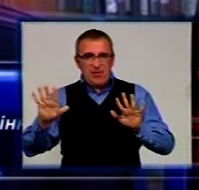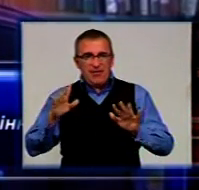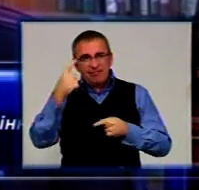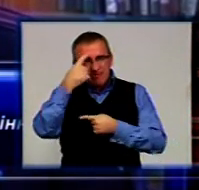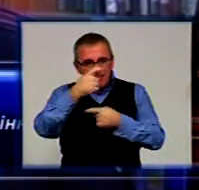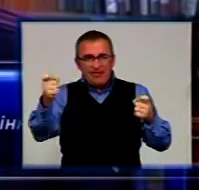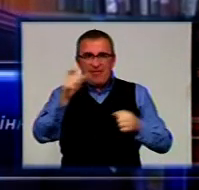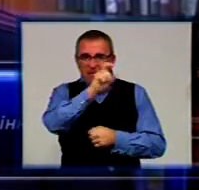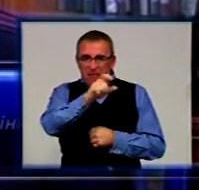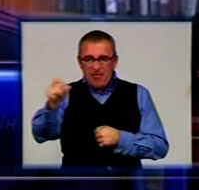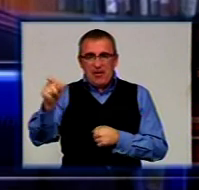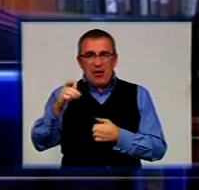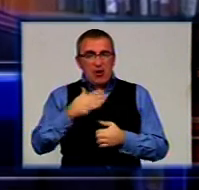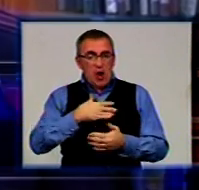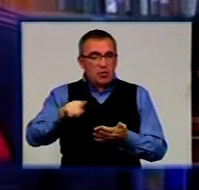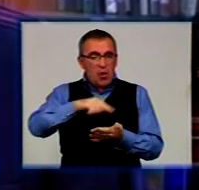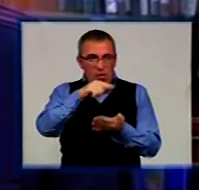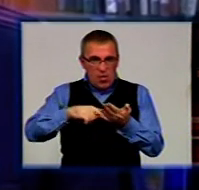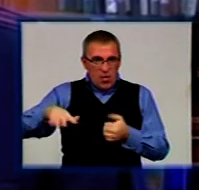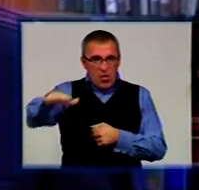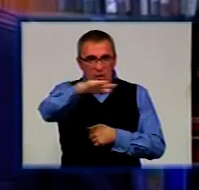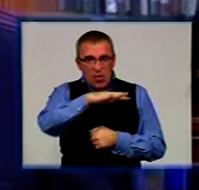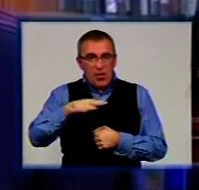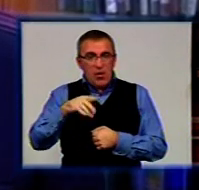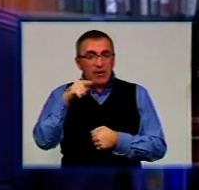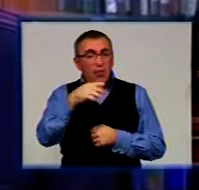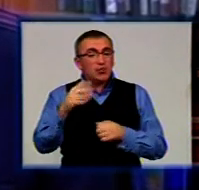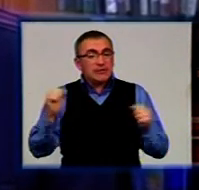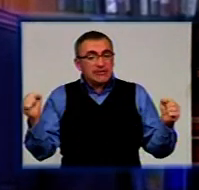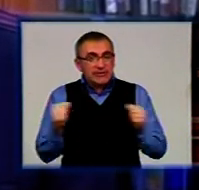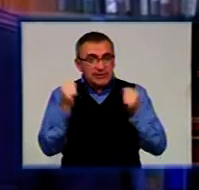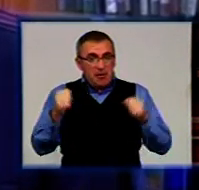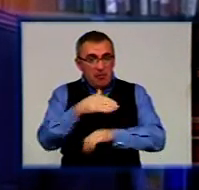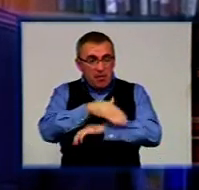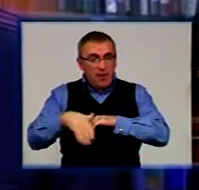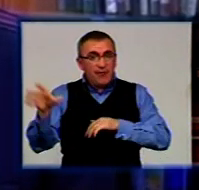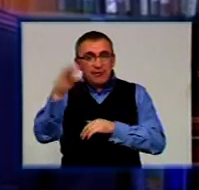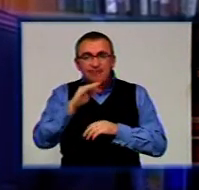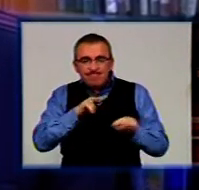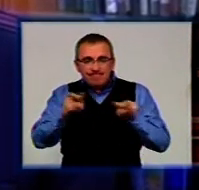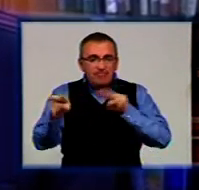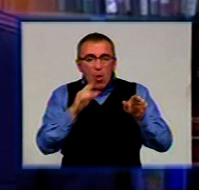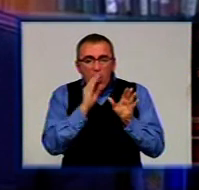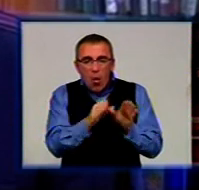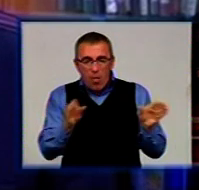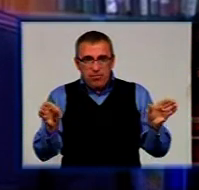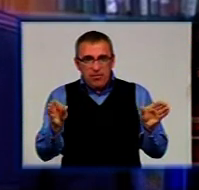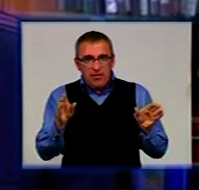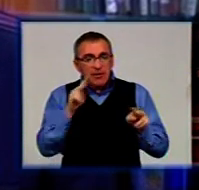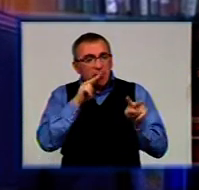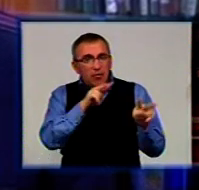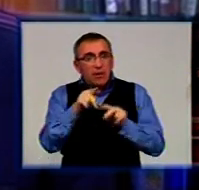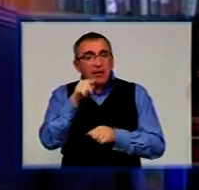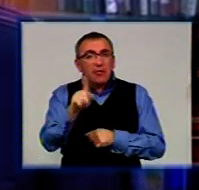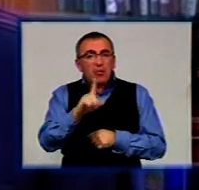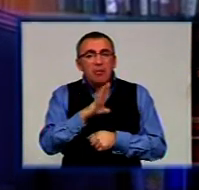всіх мешканців нашого регіону про те, що на дворі зима і всі вдаються до обігріву. Будь ласка, стежте за